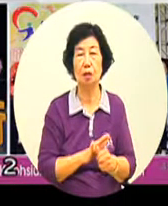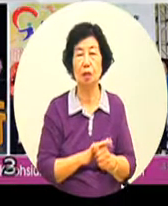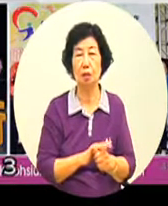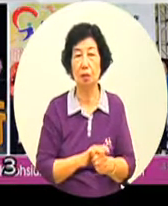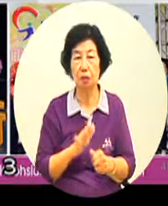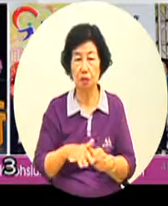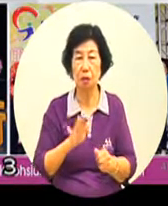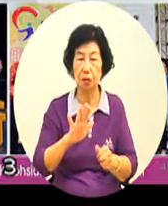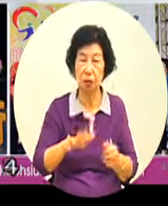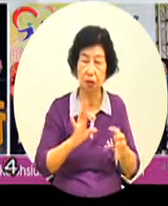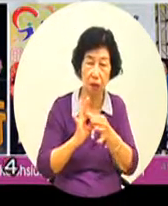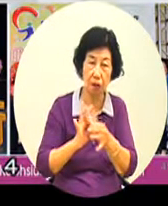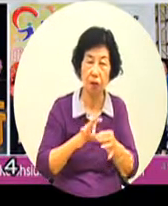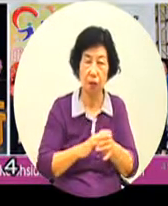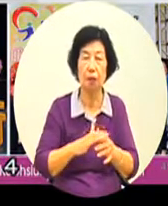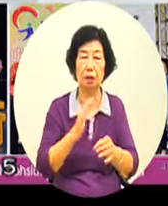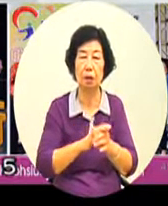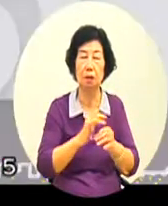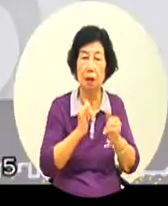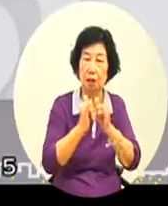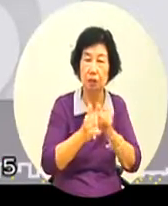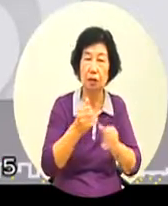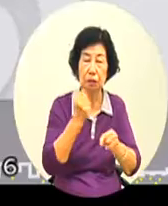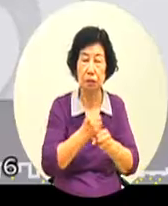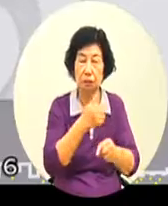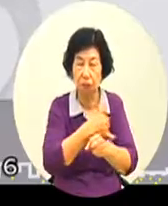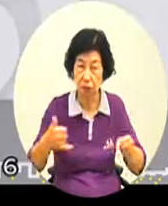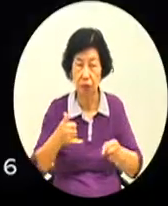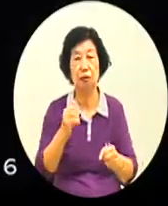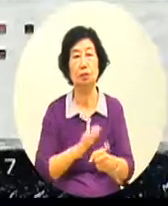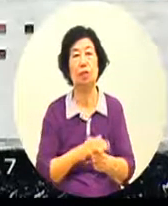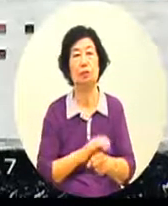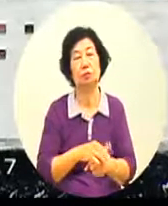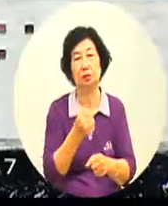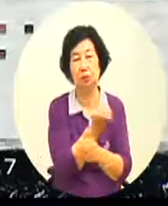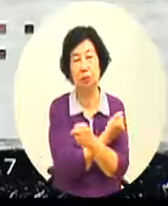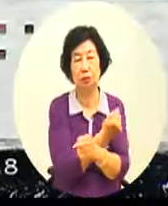业务，可以给我们社会局更多的支持。谢谢各位议员，以上报告。